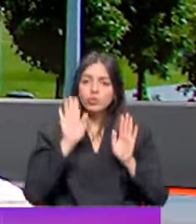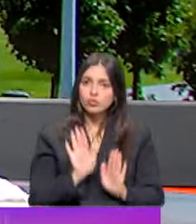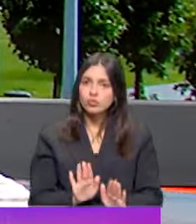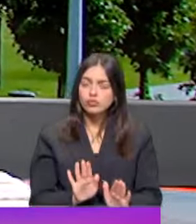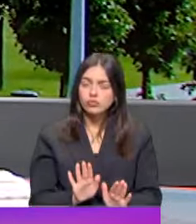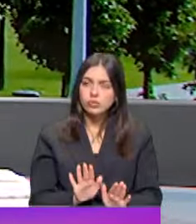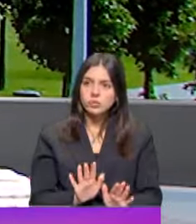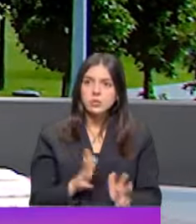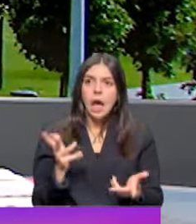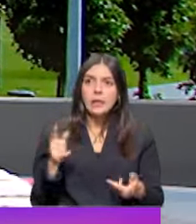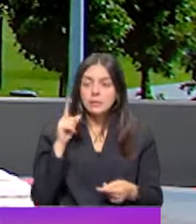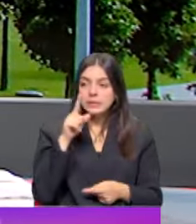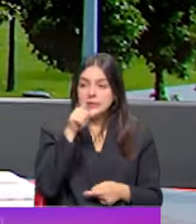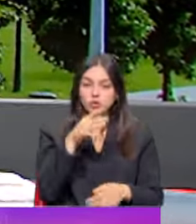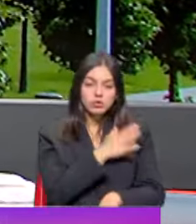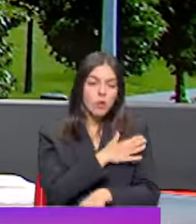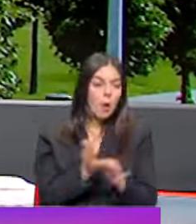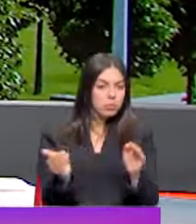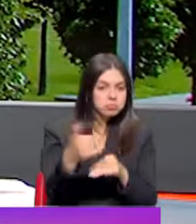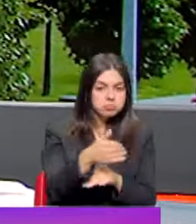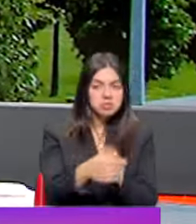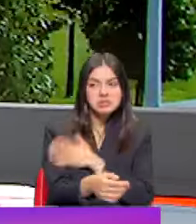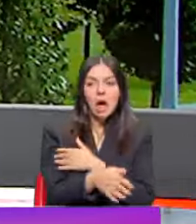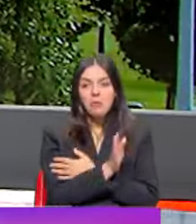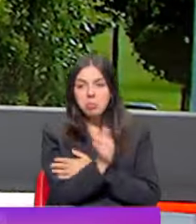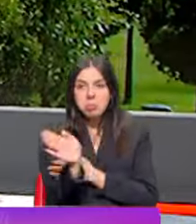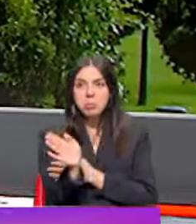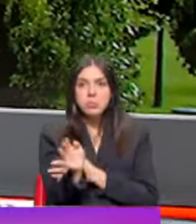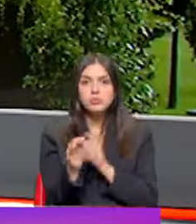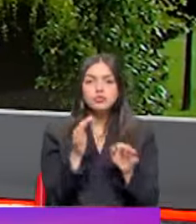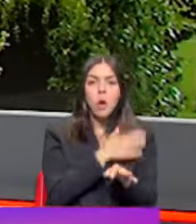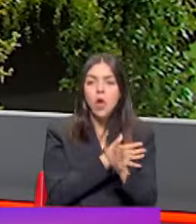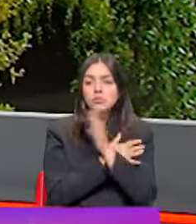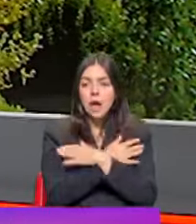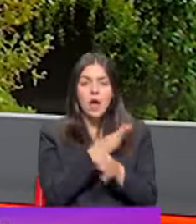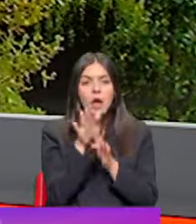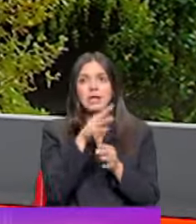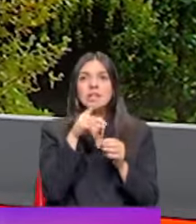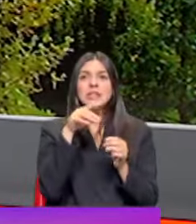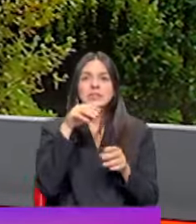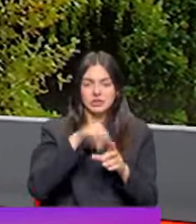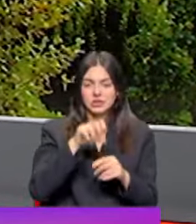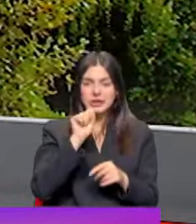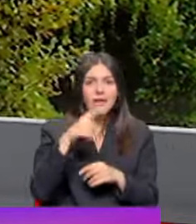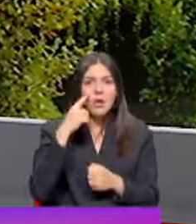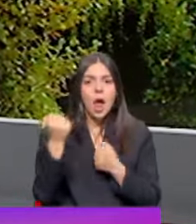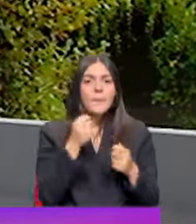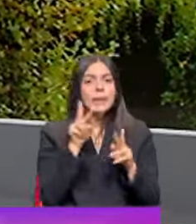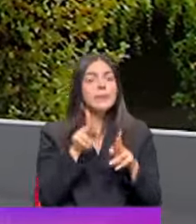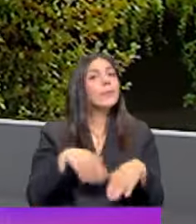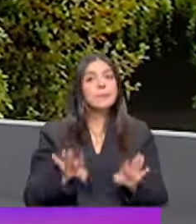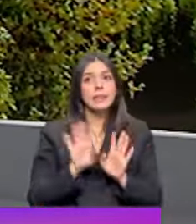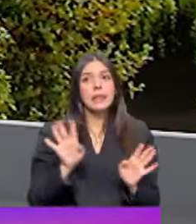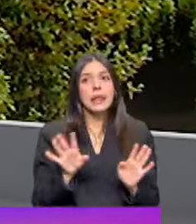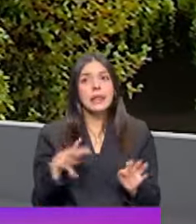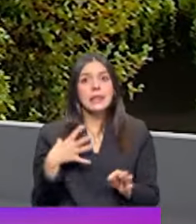duruyorsunuz. Yani biri sizi solladı mı, sollamadı mı, sağ şeride mi geçtim, sol şeride mi geçtim, şehir içi trafiğinde normal şartlarda sizi